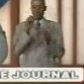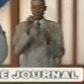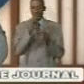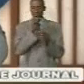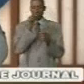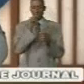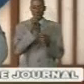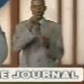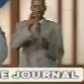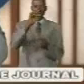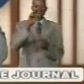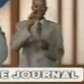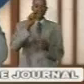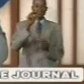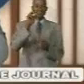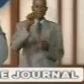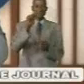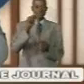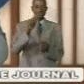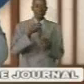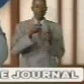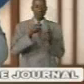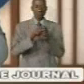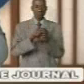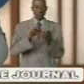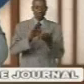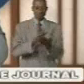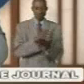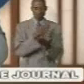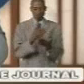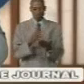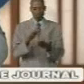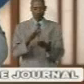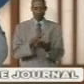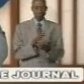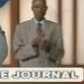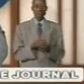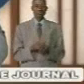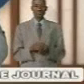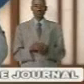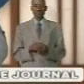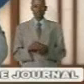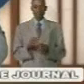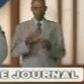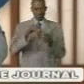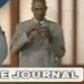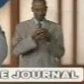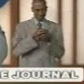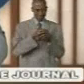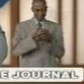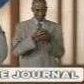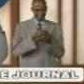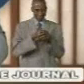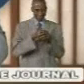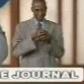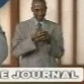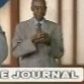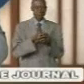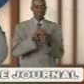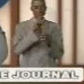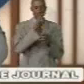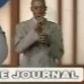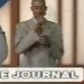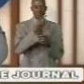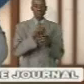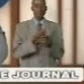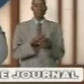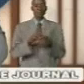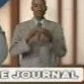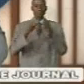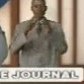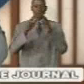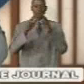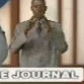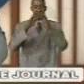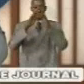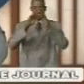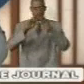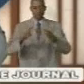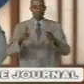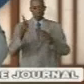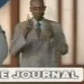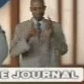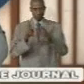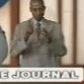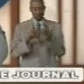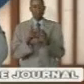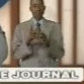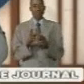INA, et de la chorale. Installation au balcon de la salle de cérémonie d'ouverture. culture, les journalistes et installations au centre